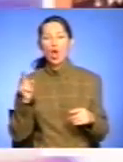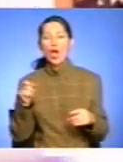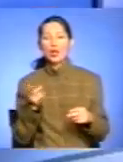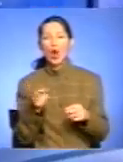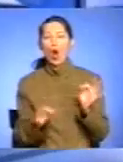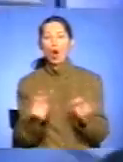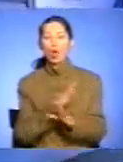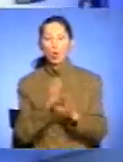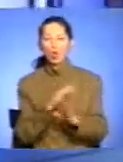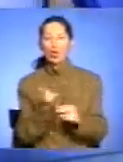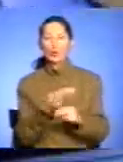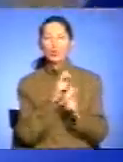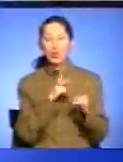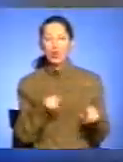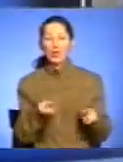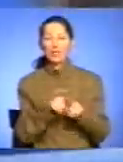ситуацій.